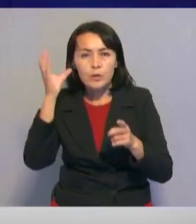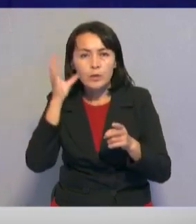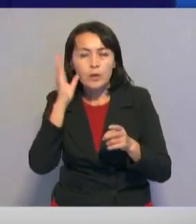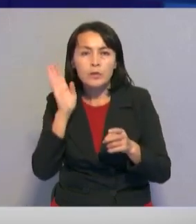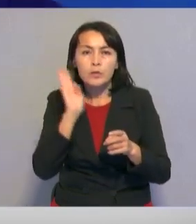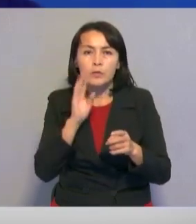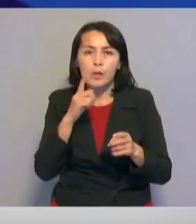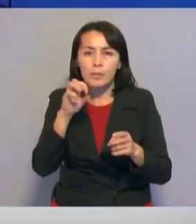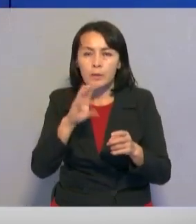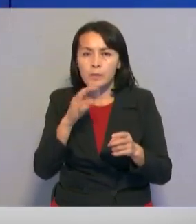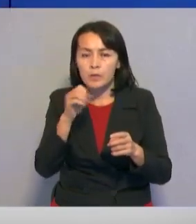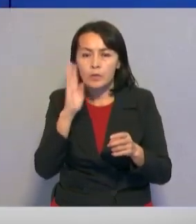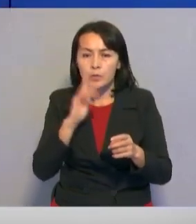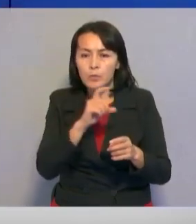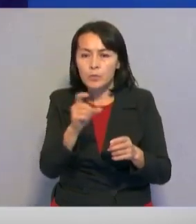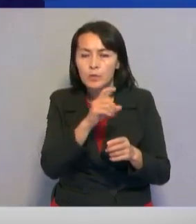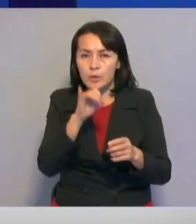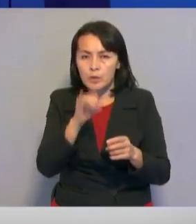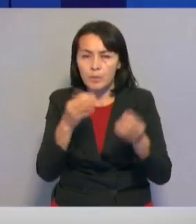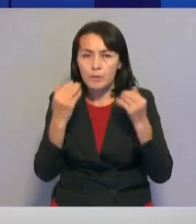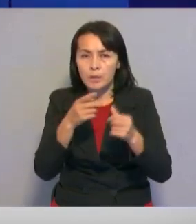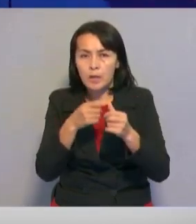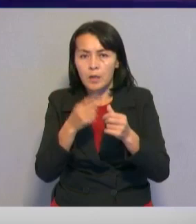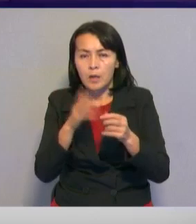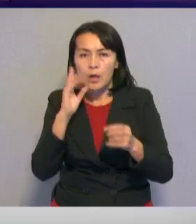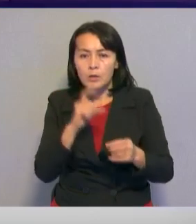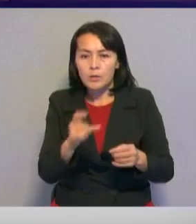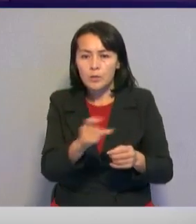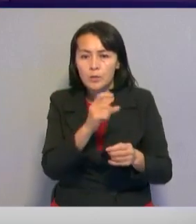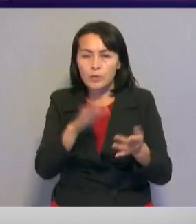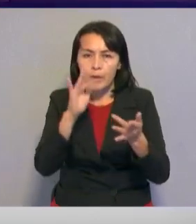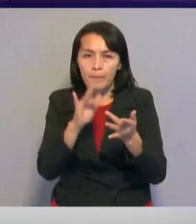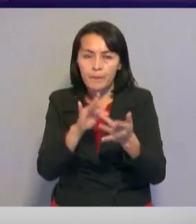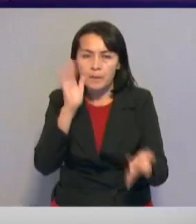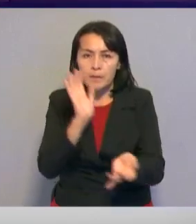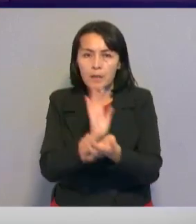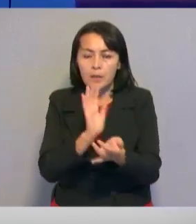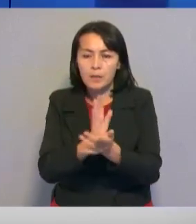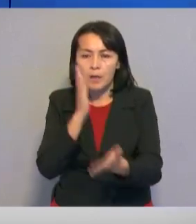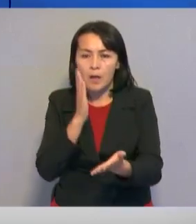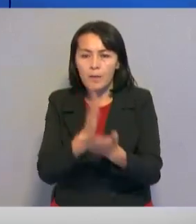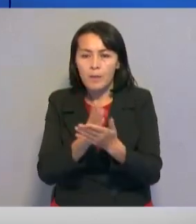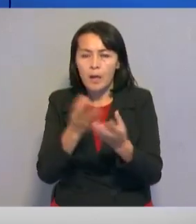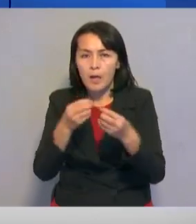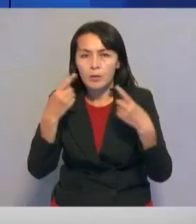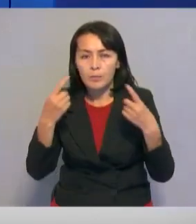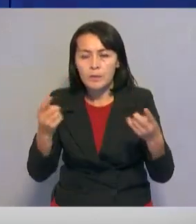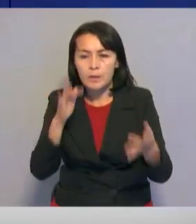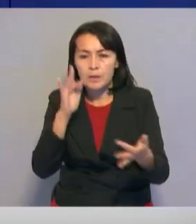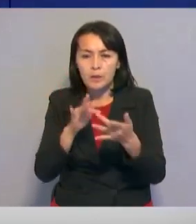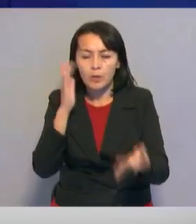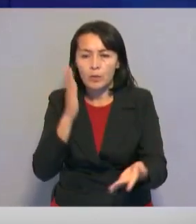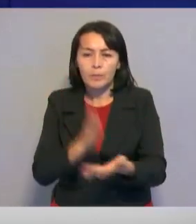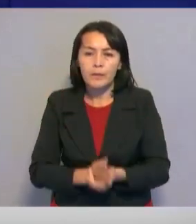Қарасу, Бадам, Сайрам су өзендері де мәз емес. Аталған өзендері құрамынан да ластаушы заттар концентрациясы анықталып